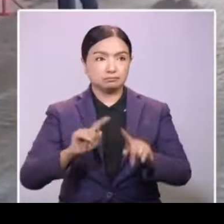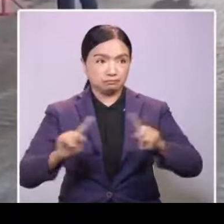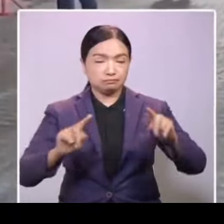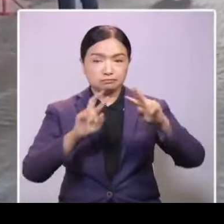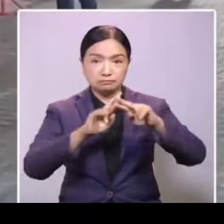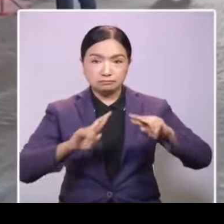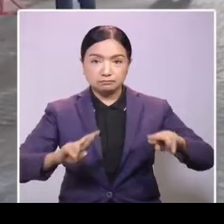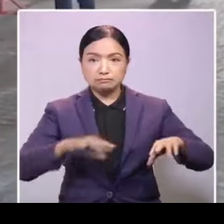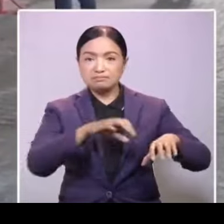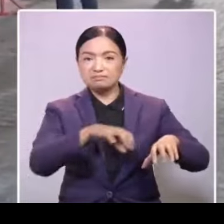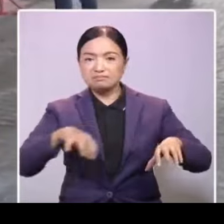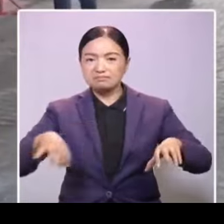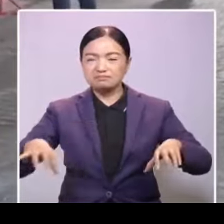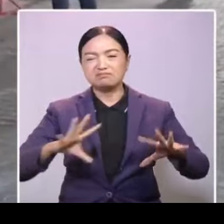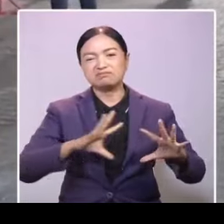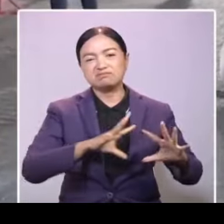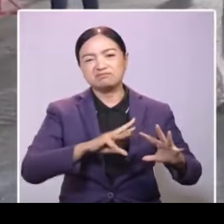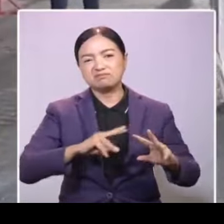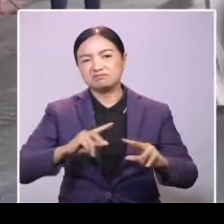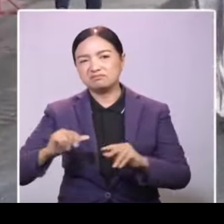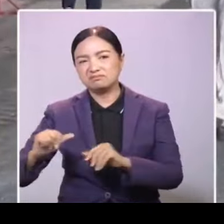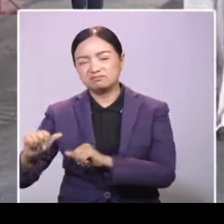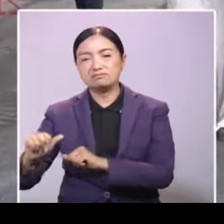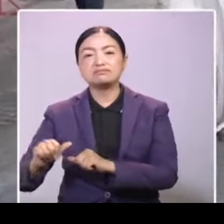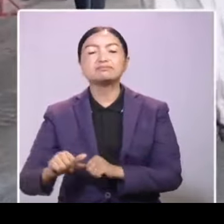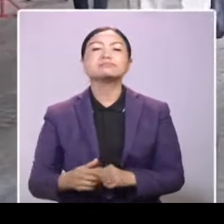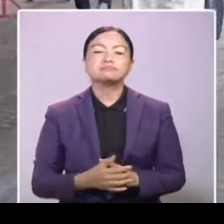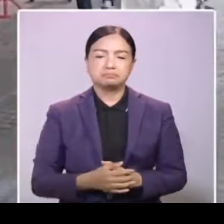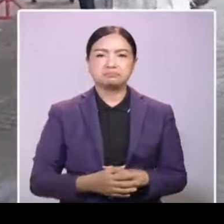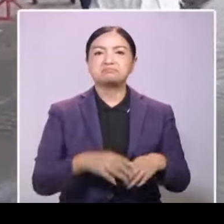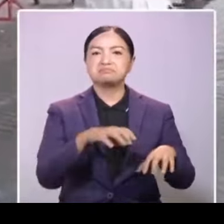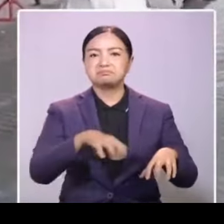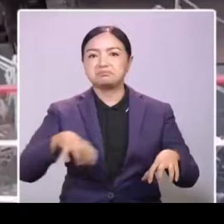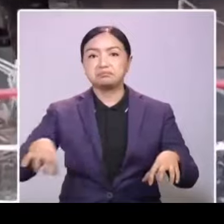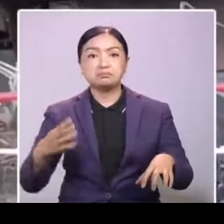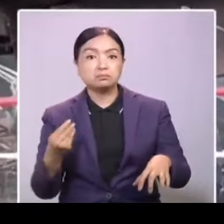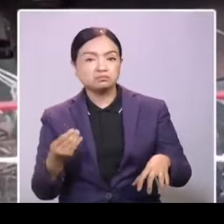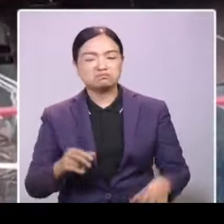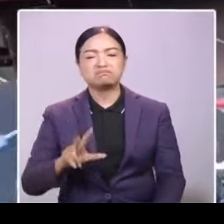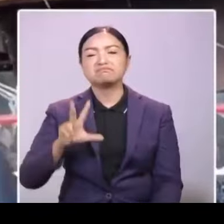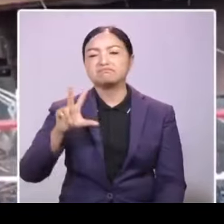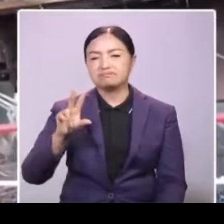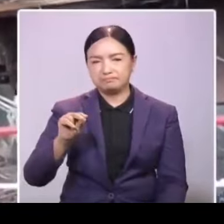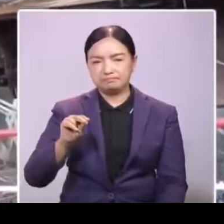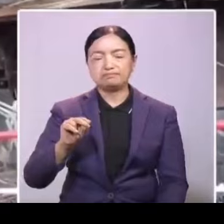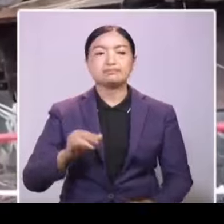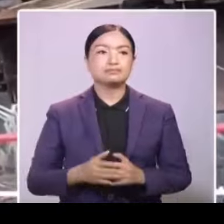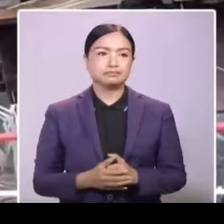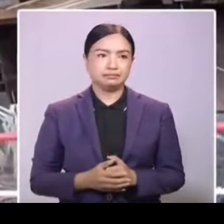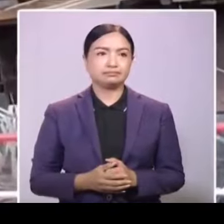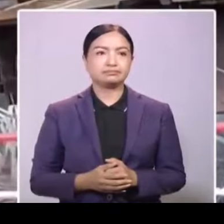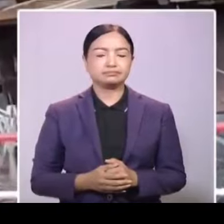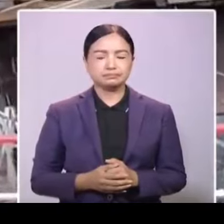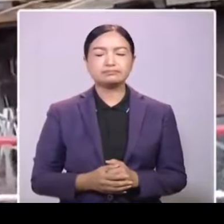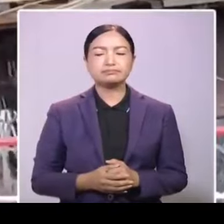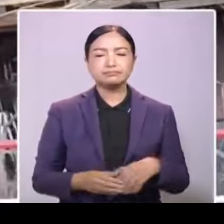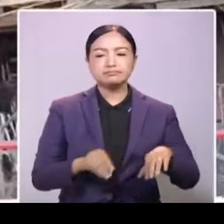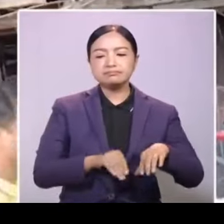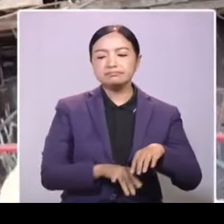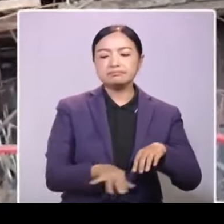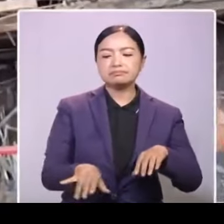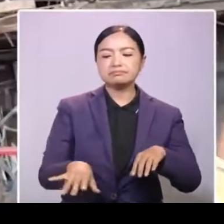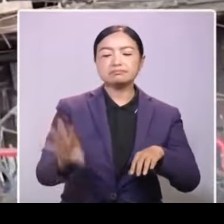ตามภาพที่เห็นก็คือพังเสียหายไปประมาณ30ร้านได ้ค่อนข้างเยอะนะคะเพราะว่ามันน่าจะไหม้เข้าไปล็อกในด้ว